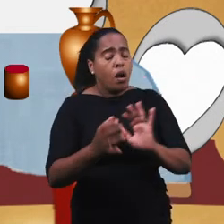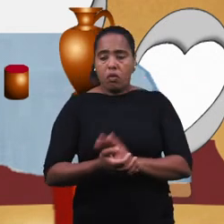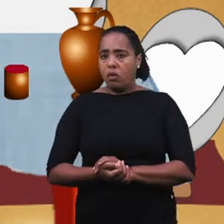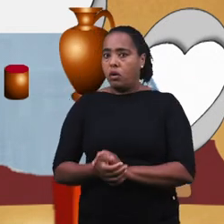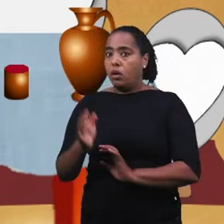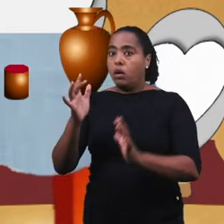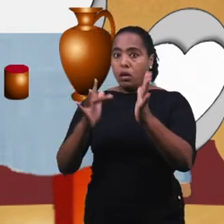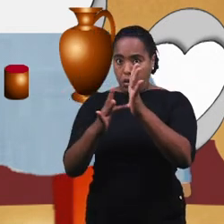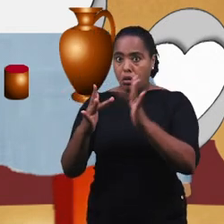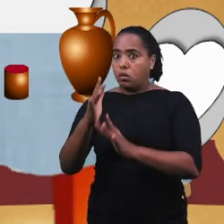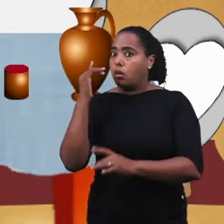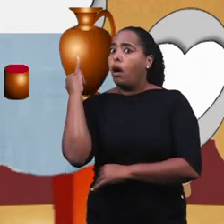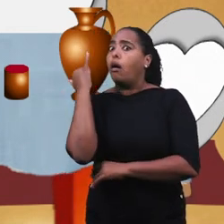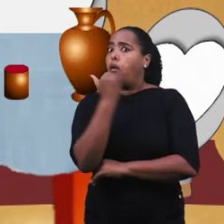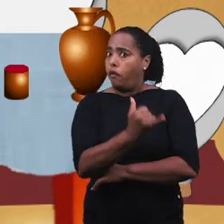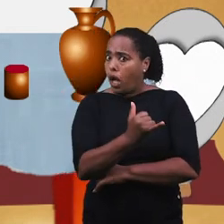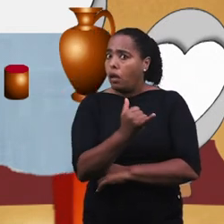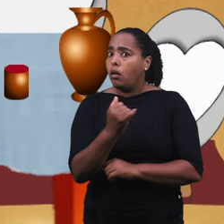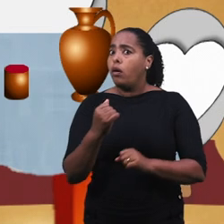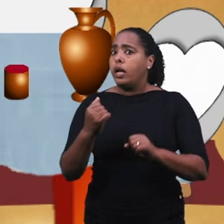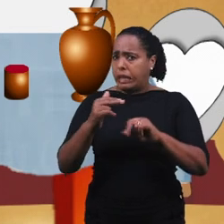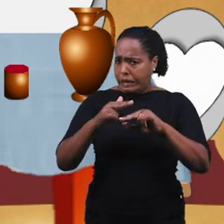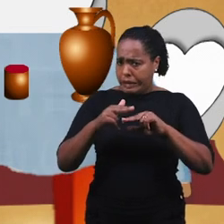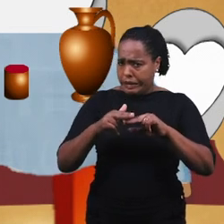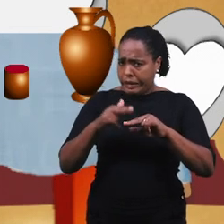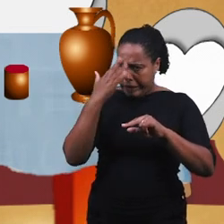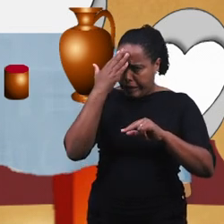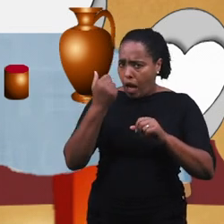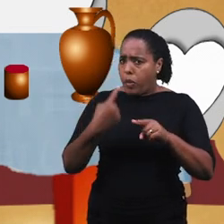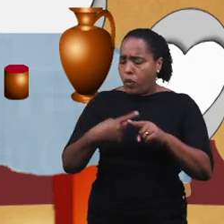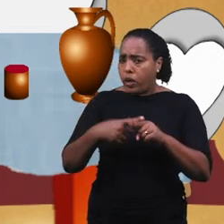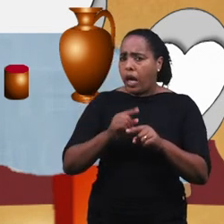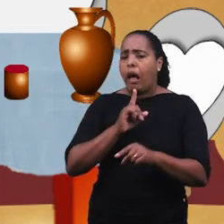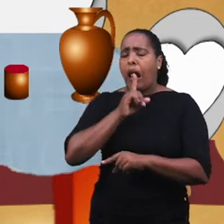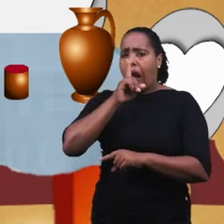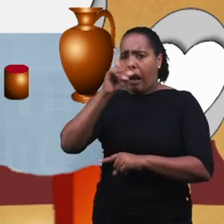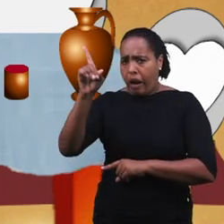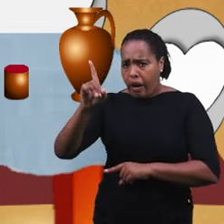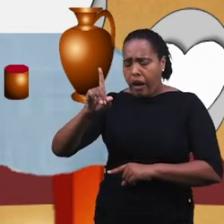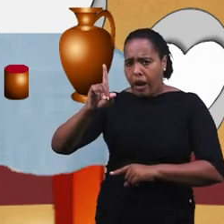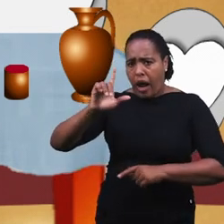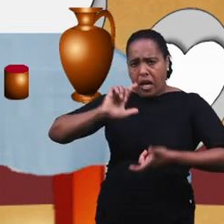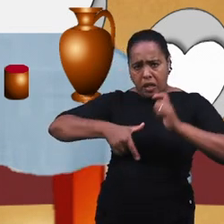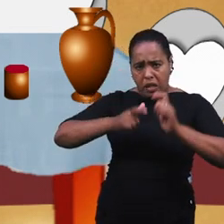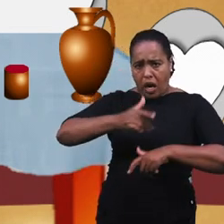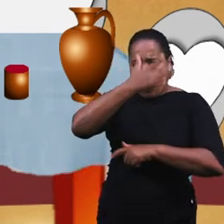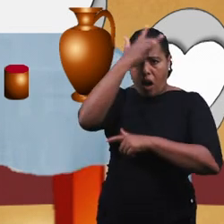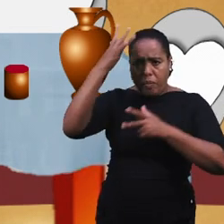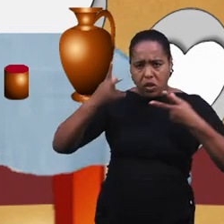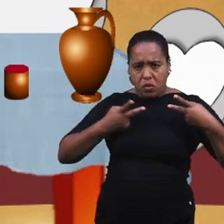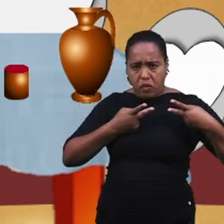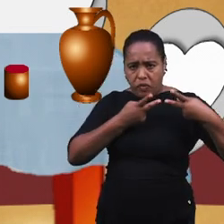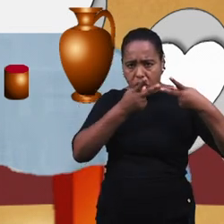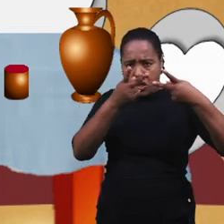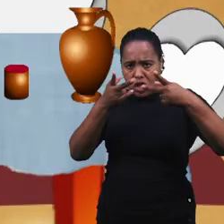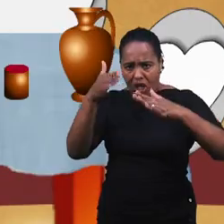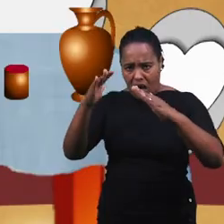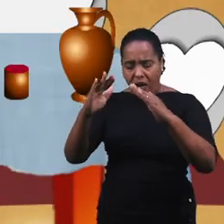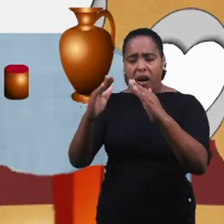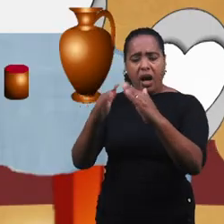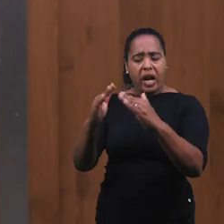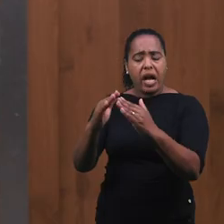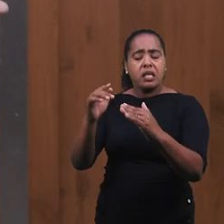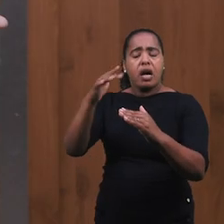ça avec Simon parce que c'était l'habitude en Israël, quand un visiteur arrivait à la maison, le patron, le